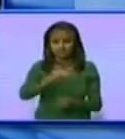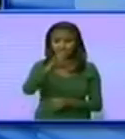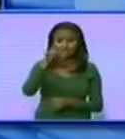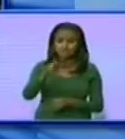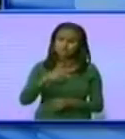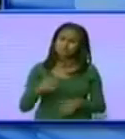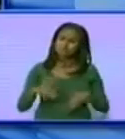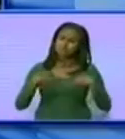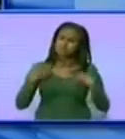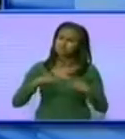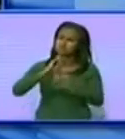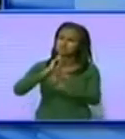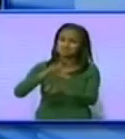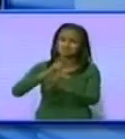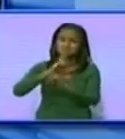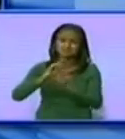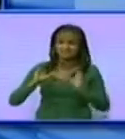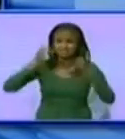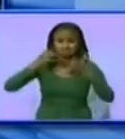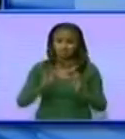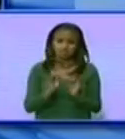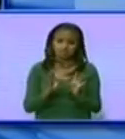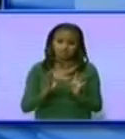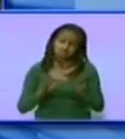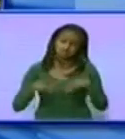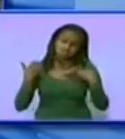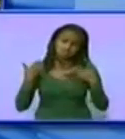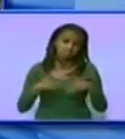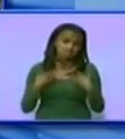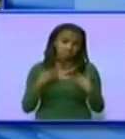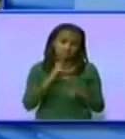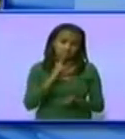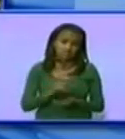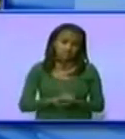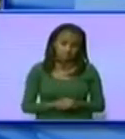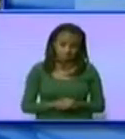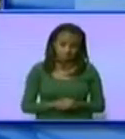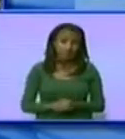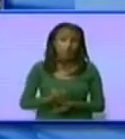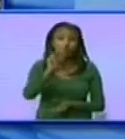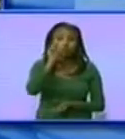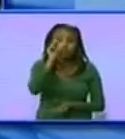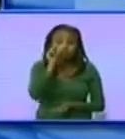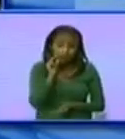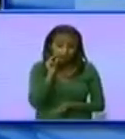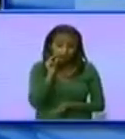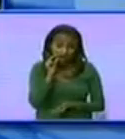ሲጠይቁኝ ደስ ብሎኝ ነው። ተናድጄም ብዬ አላውቅም በዛ ምክንያት ማለት ነው። ቡና